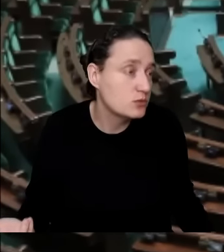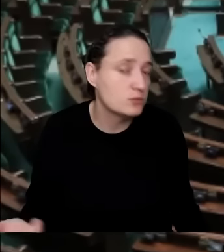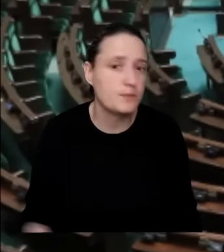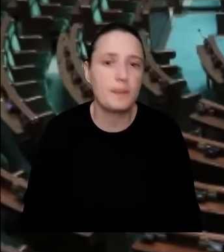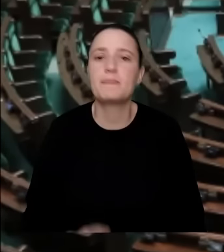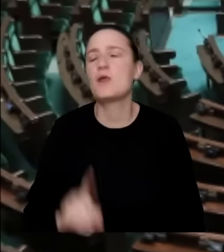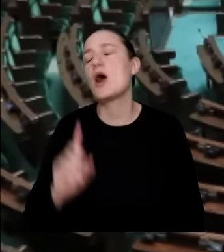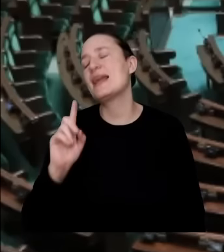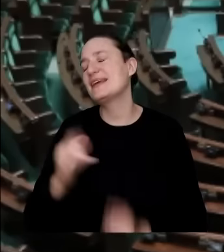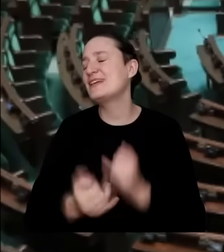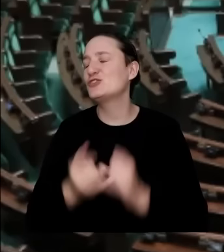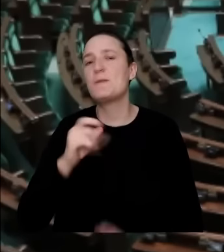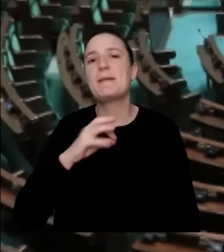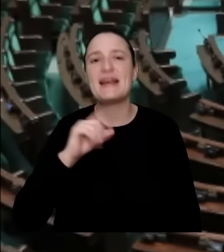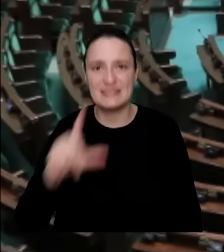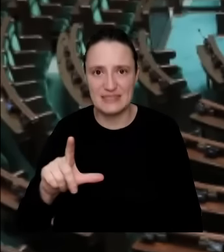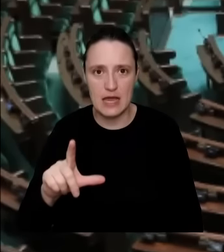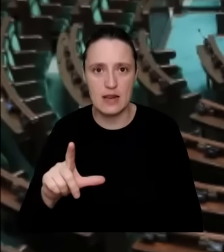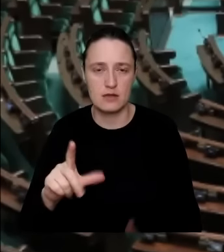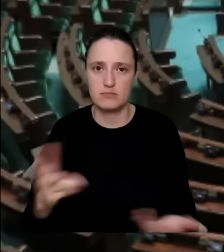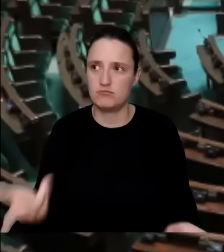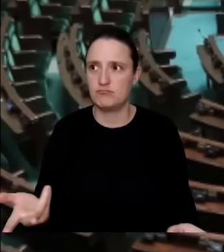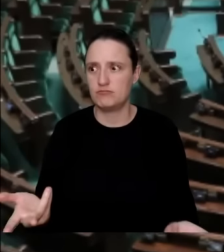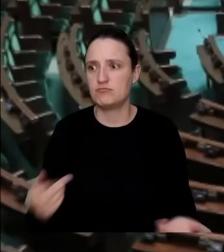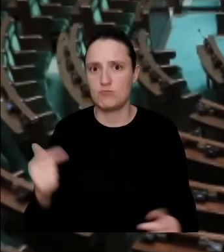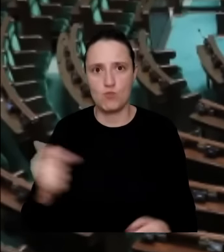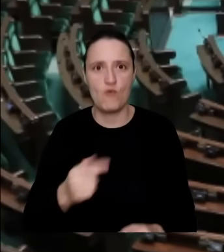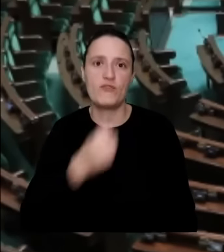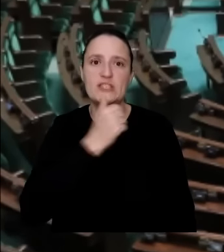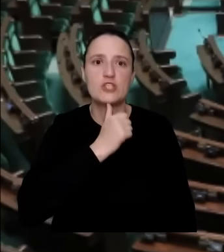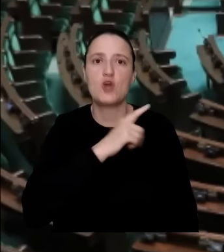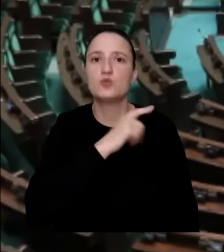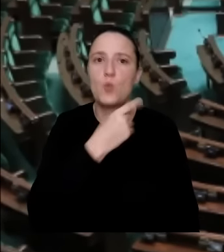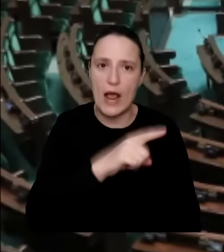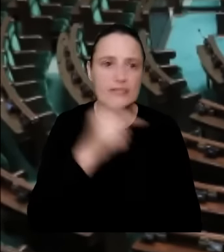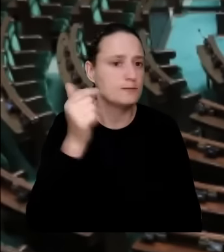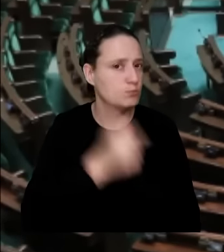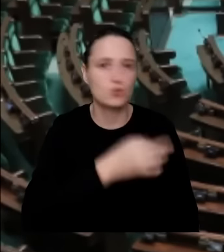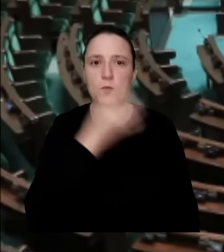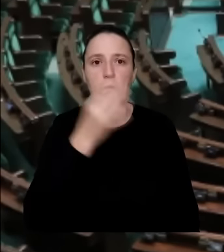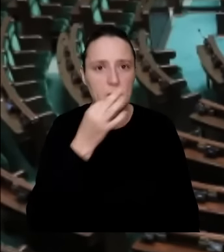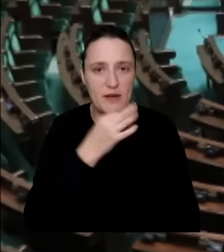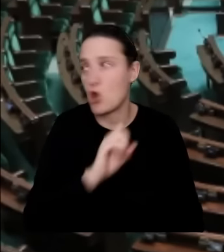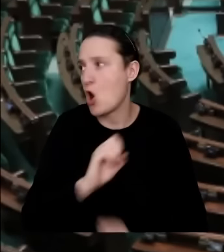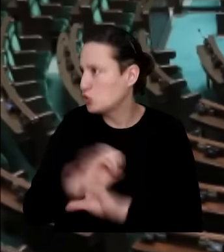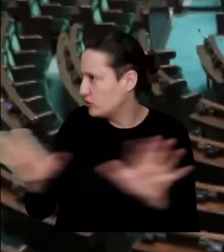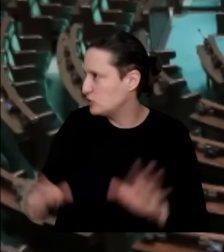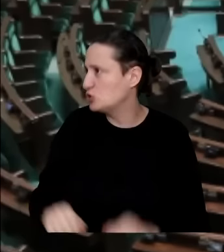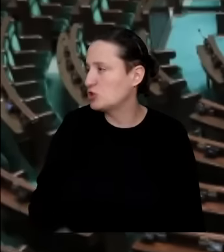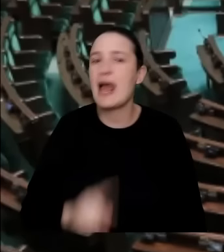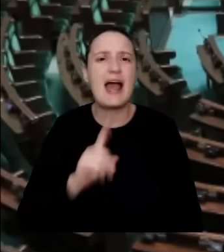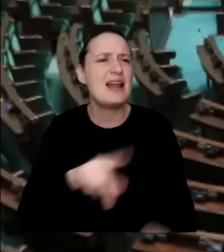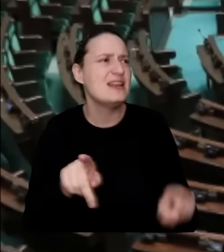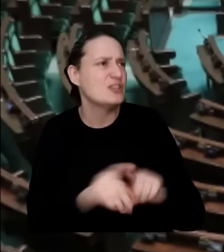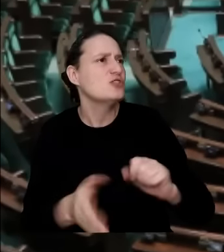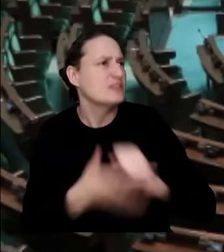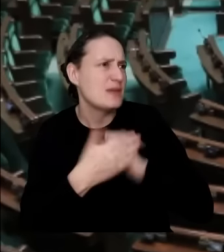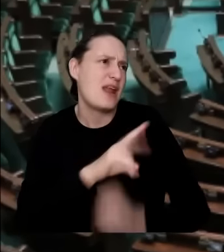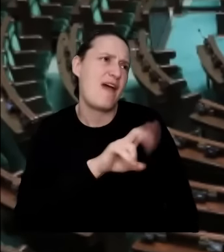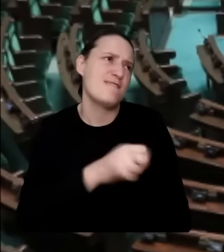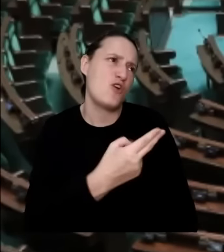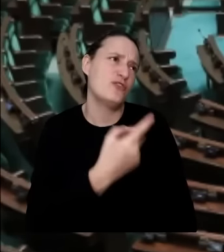jeżeli PSL Stoi na stanowisku że trzeba renegocjować zapis zielonego ładu modyfikować a jednocześnie popieracie fonder li